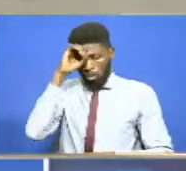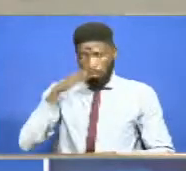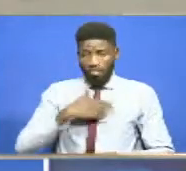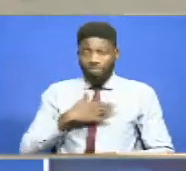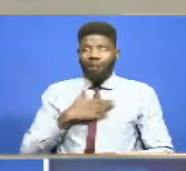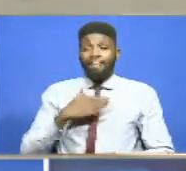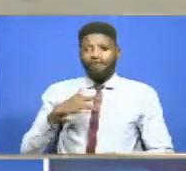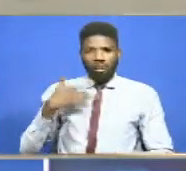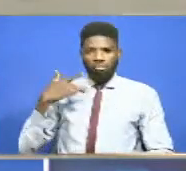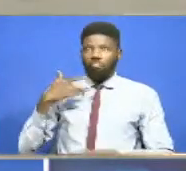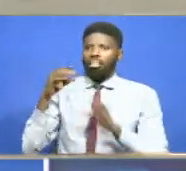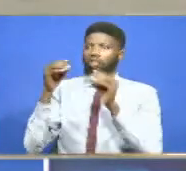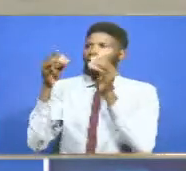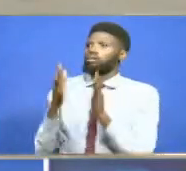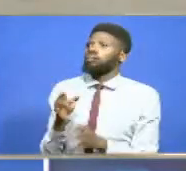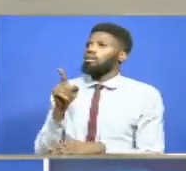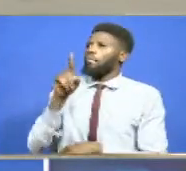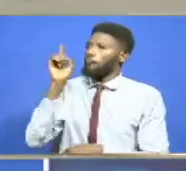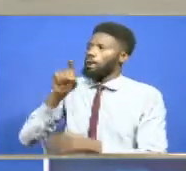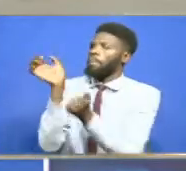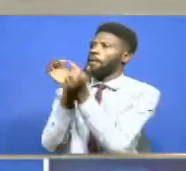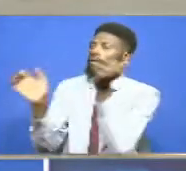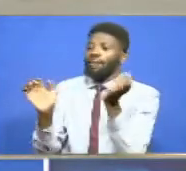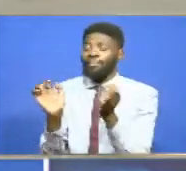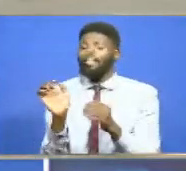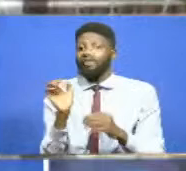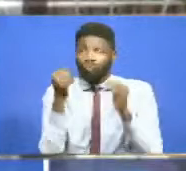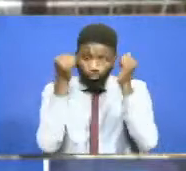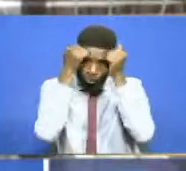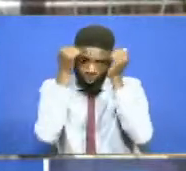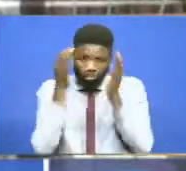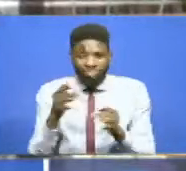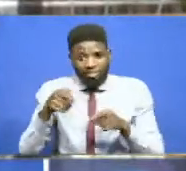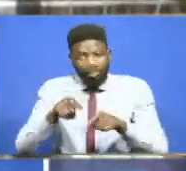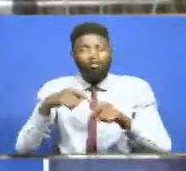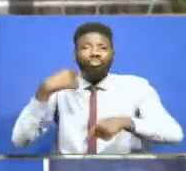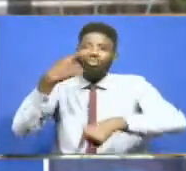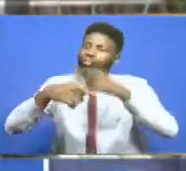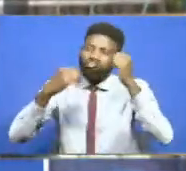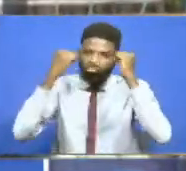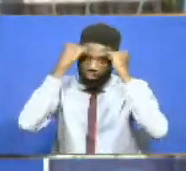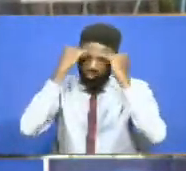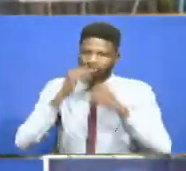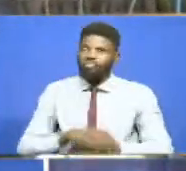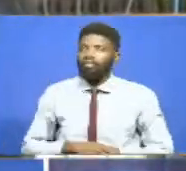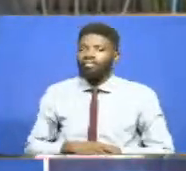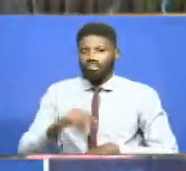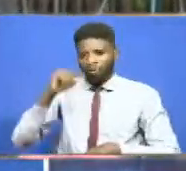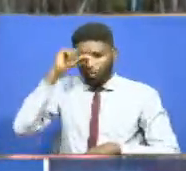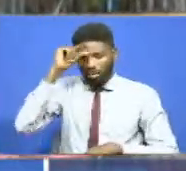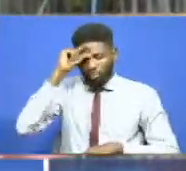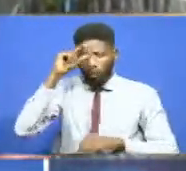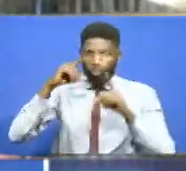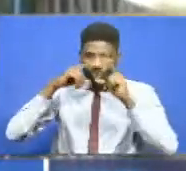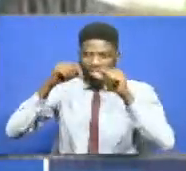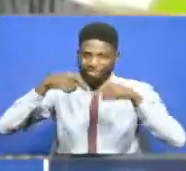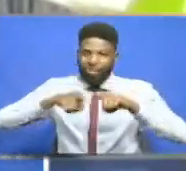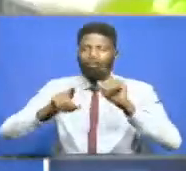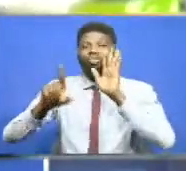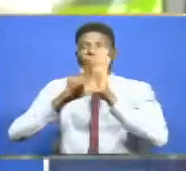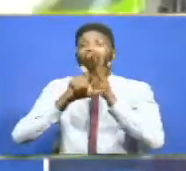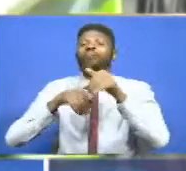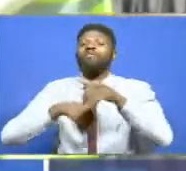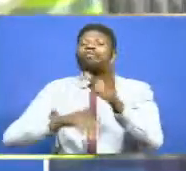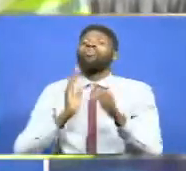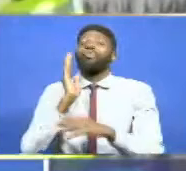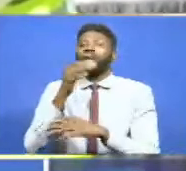wachukuliwa hatua. Mtoto aende asome. Serikali ilisema inachukua hatua za kisheria kuhakikisha hakuna